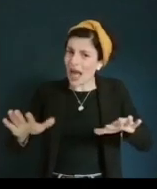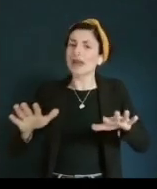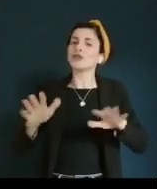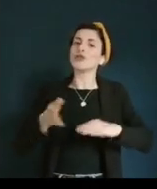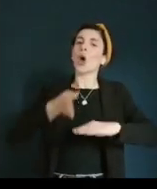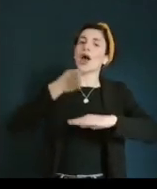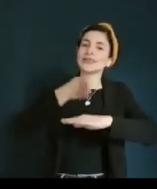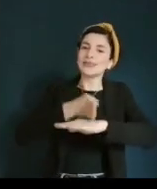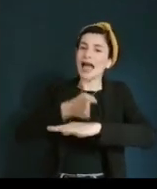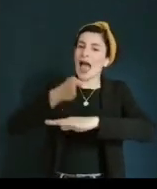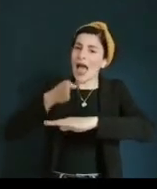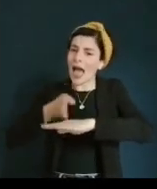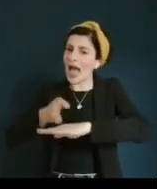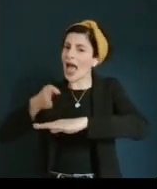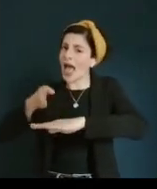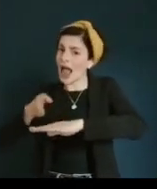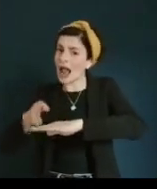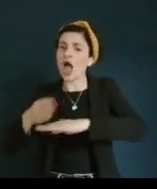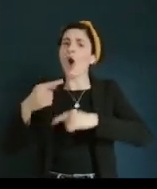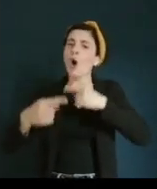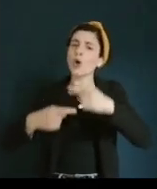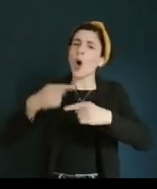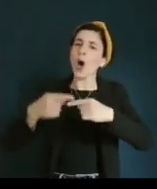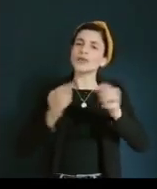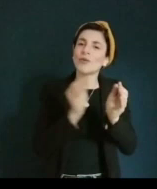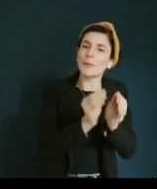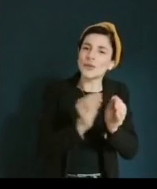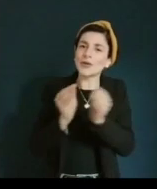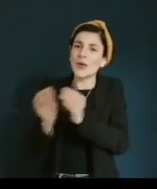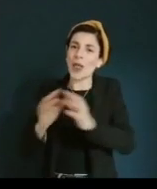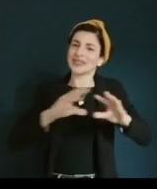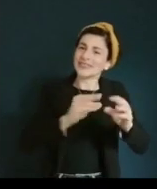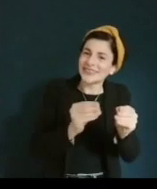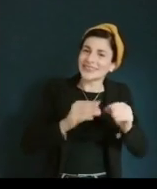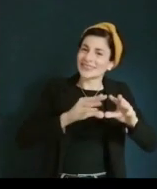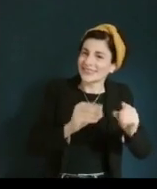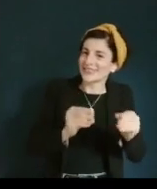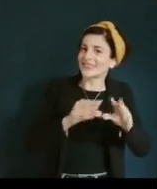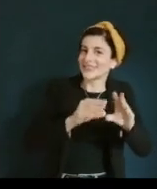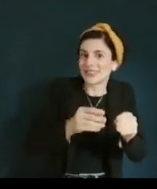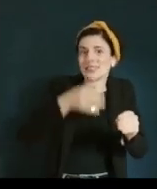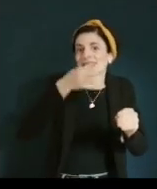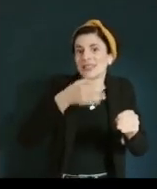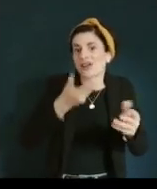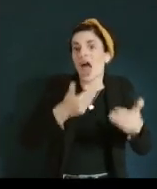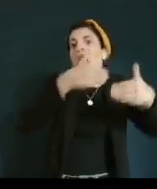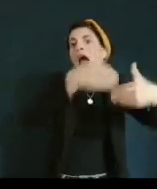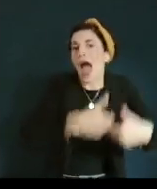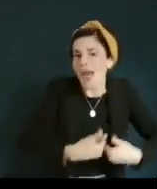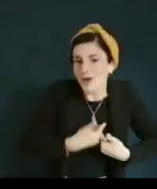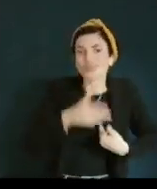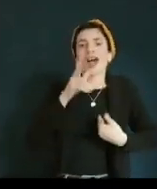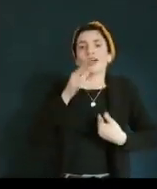po' è quello di tagliarlo già in singoli pani e continuarlo a lavorare in pezzettini più piccoli, che sicuramente